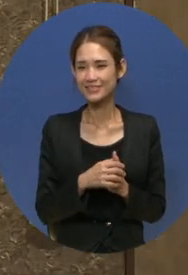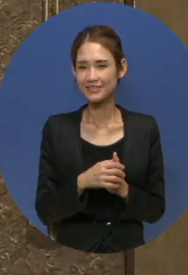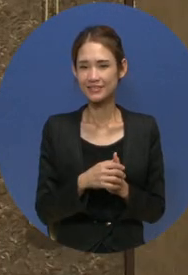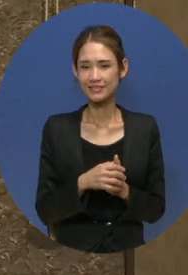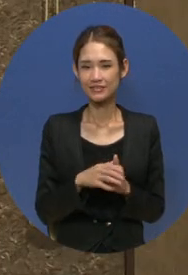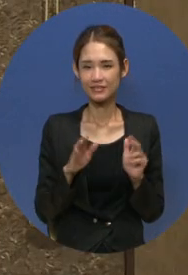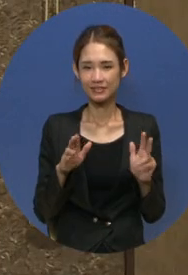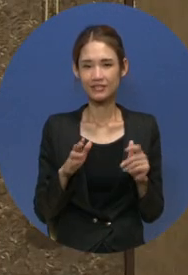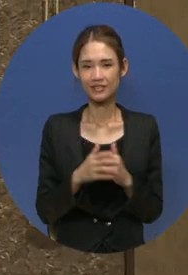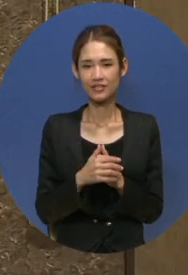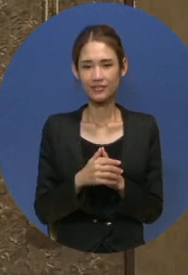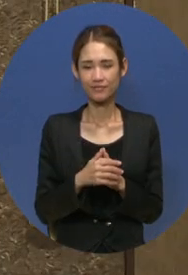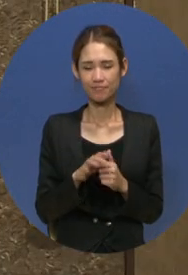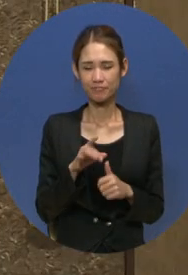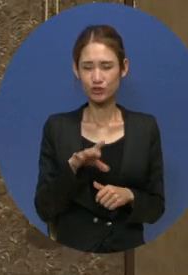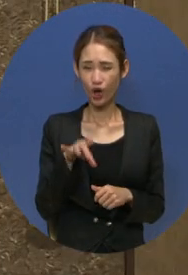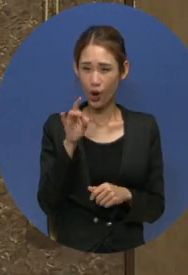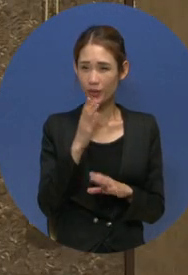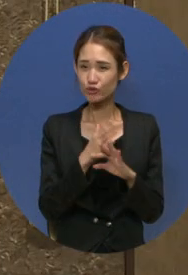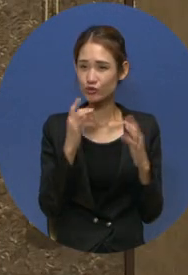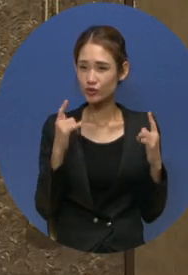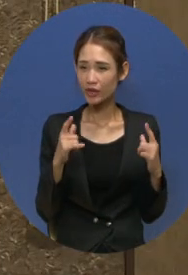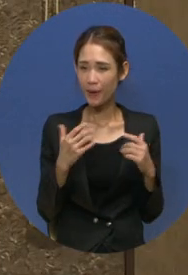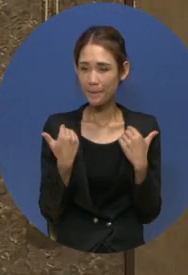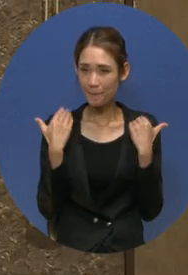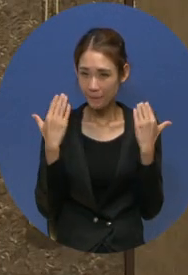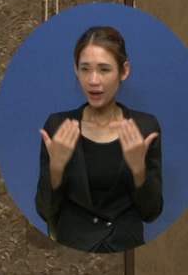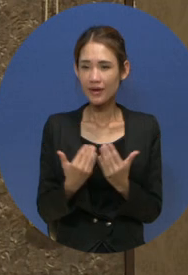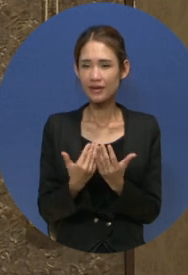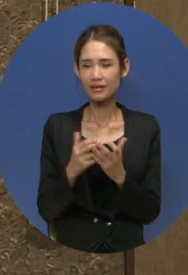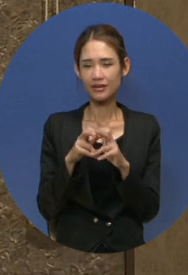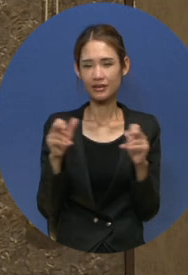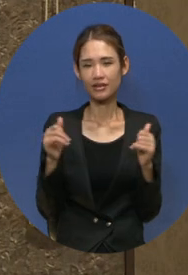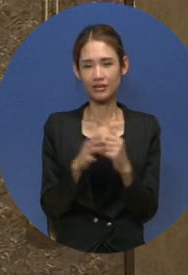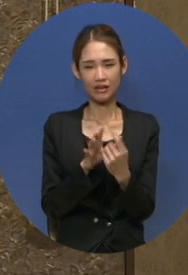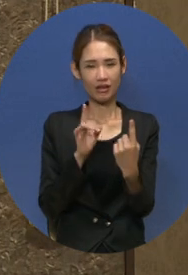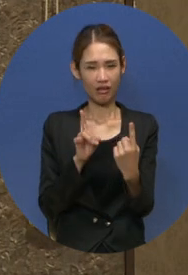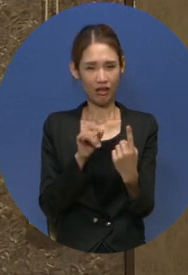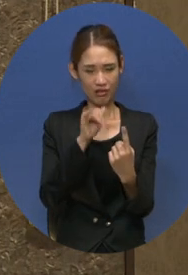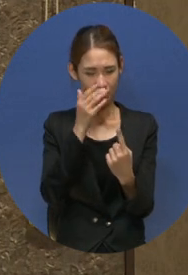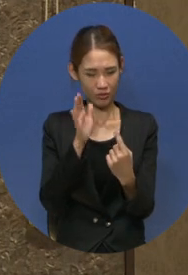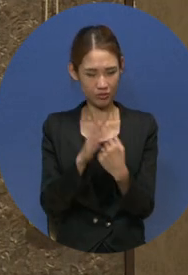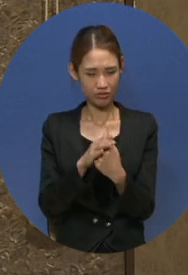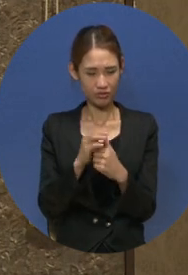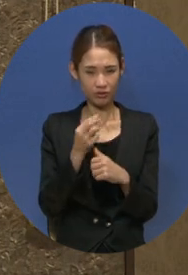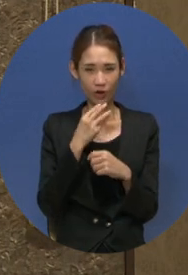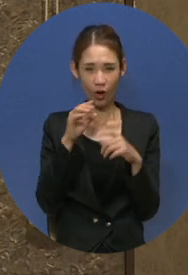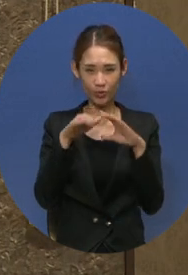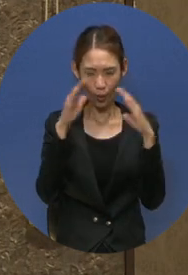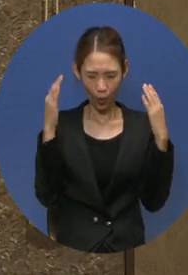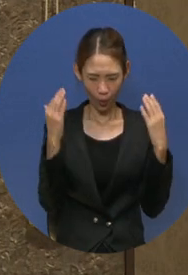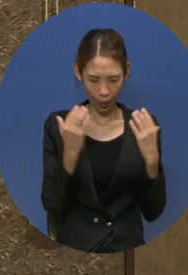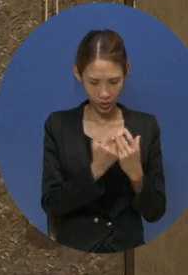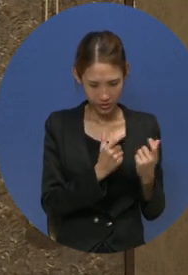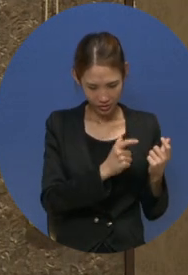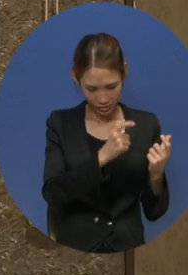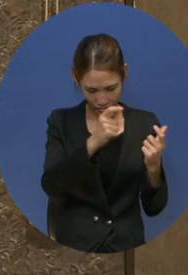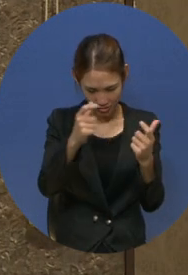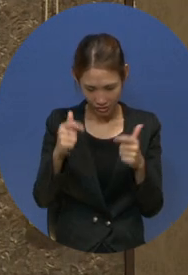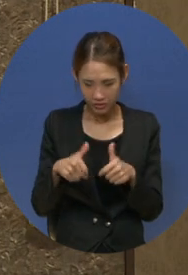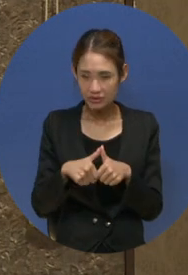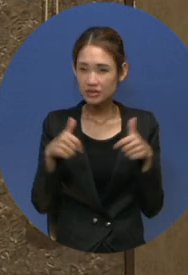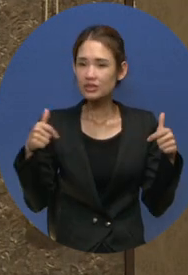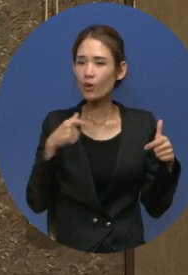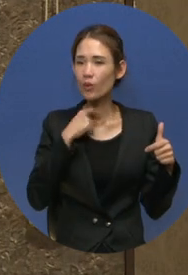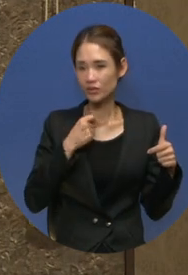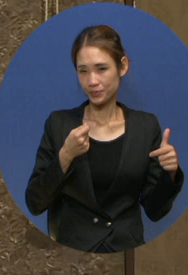그래서 지금은 처음에는 중구 지역의 발달장애인분들을 대상으로 했지만 저는 서울 전 지역으로 넓히고 싶고 네. 우리